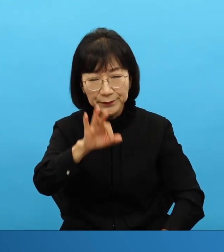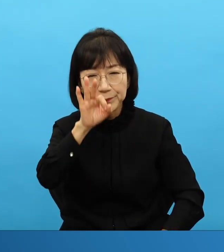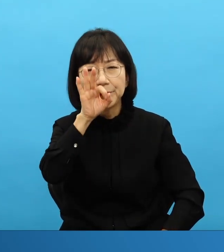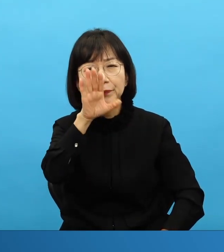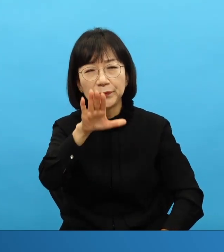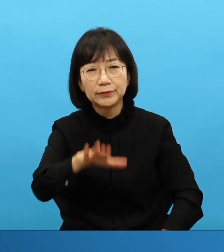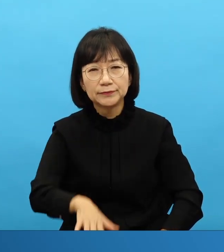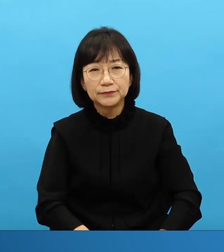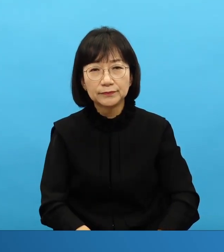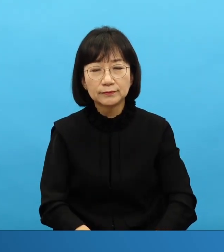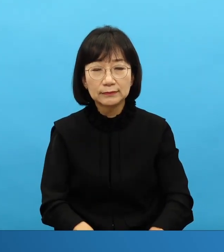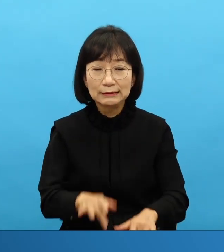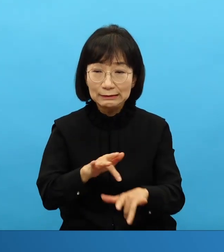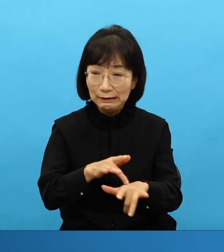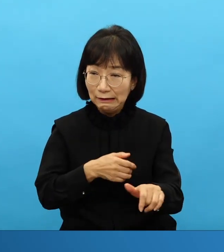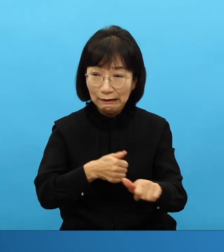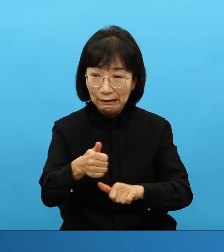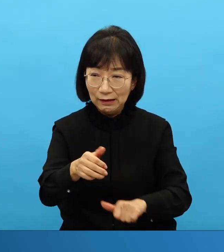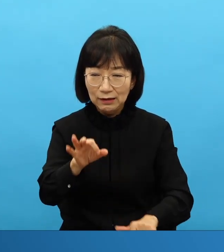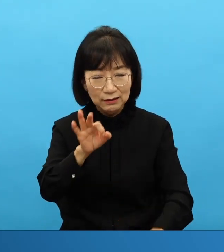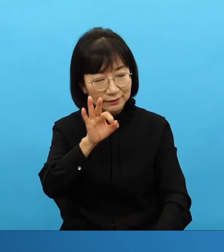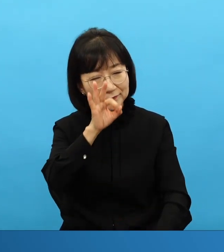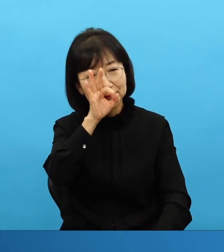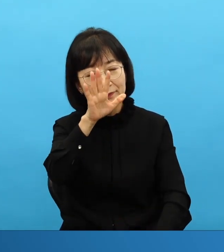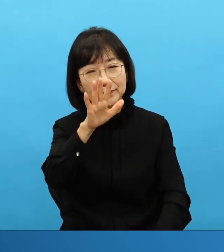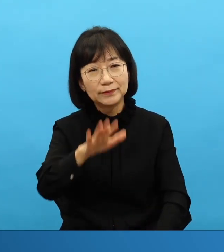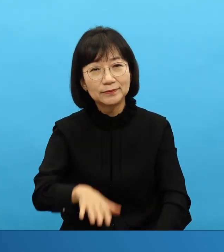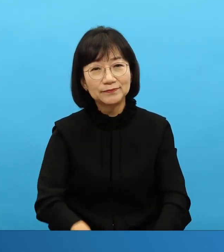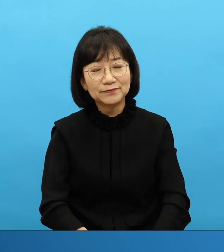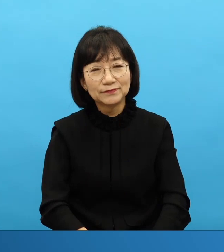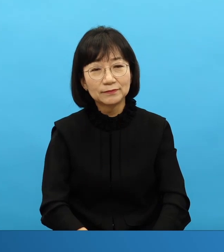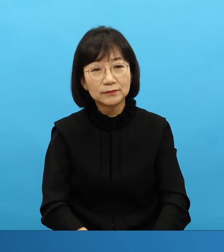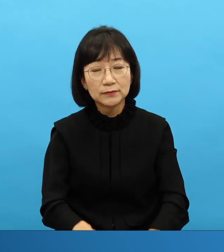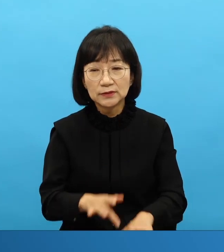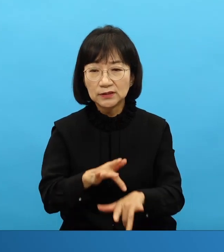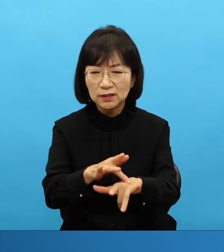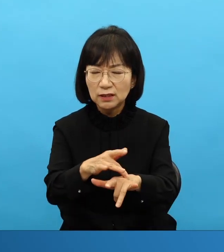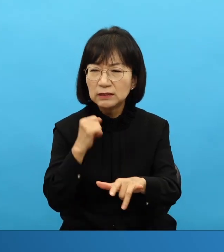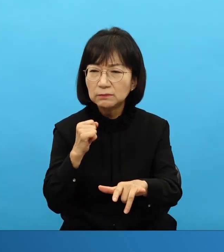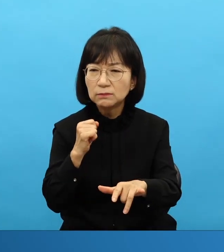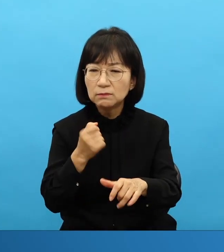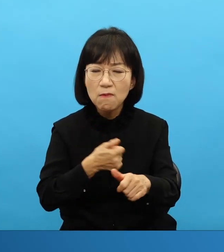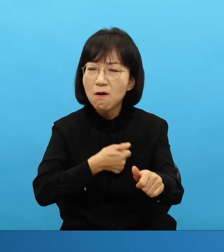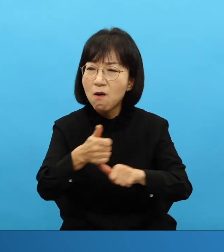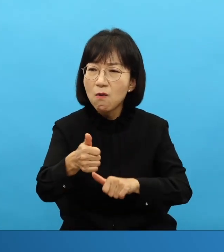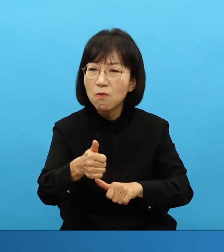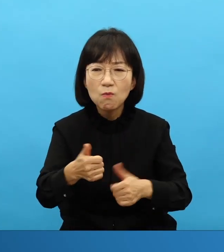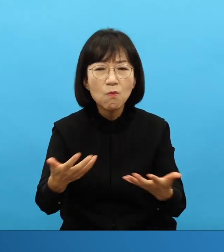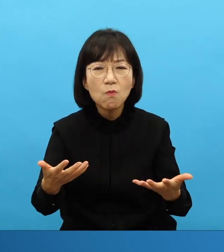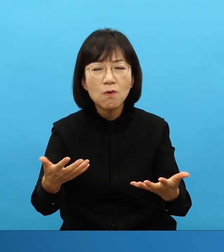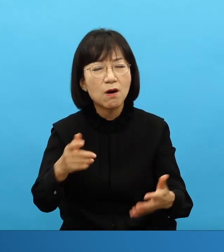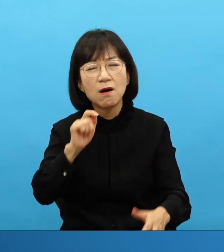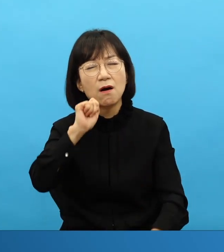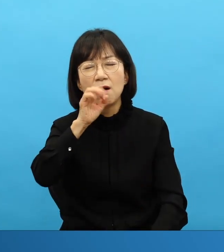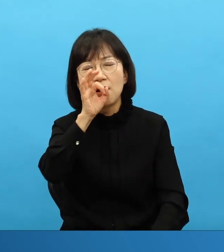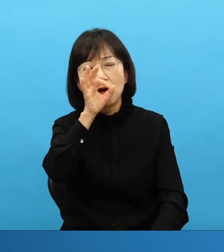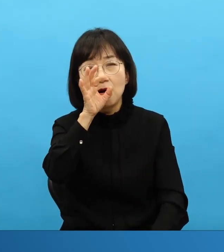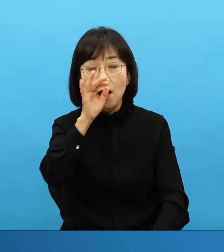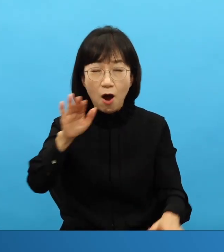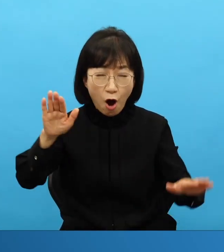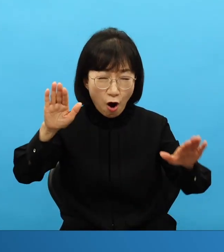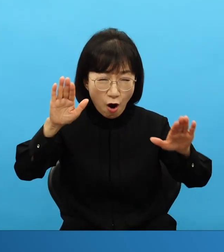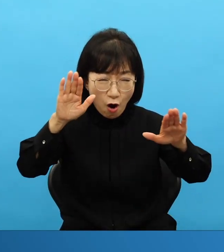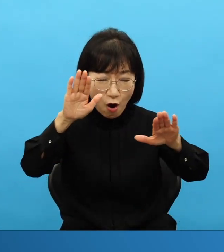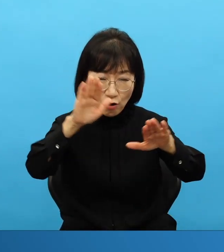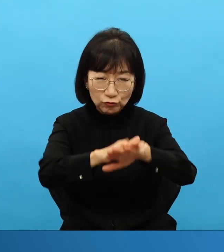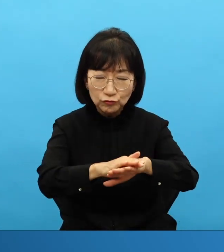在， 절대로 못 이깁니다. 是绝对胜过不了的。 흑암의 세력을 어떻게 이깁니까? 这个黑暗的势力怎么能够胜过他呢？ 어둠을 어떻게 이깁니까? 怎么能够胜过